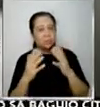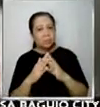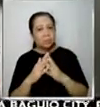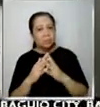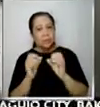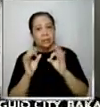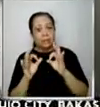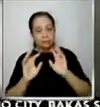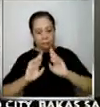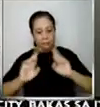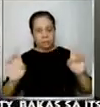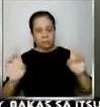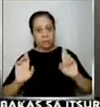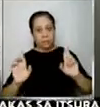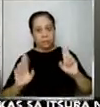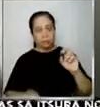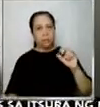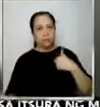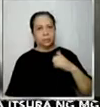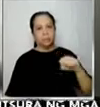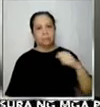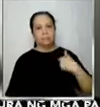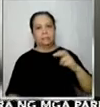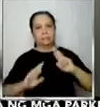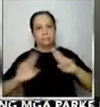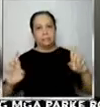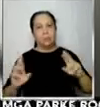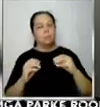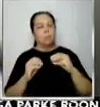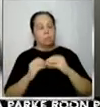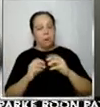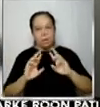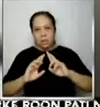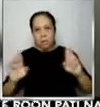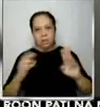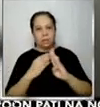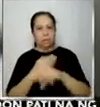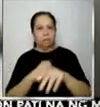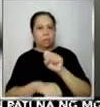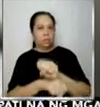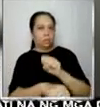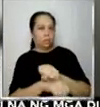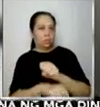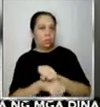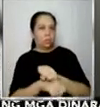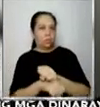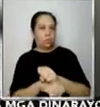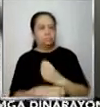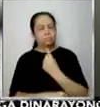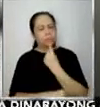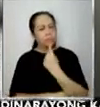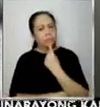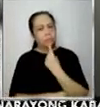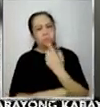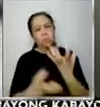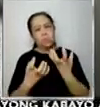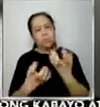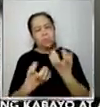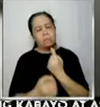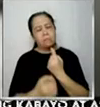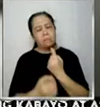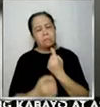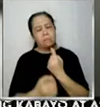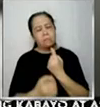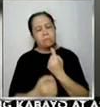ready. I am more than ready to get back to work. Miss na miss ko nang magtrabaho, miss na miss ko na yung mga kasama ko, miss ko nang